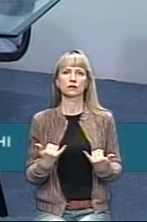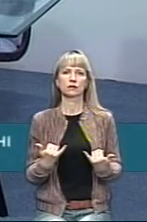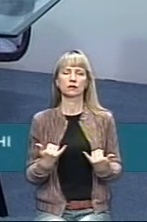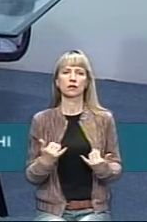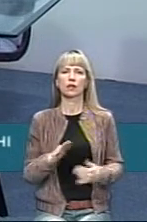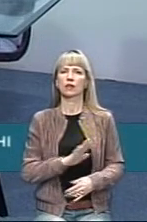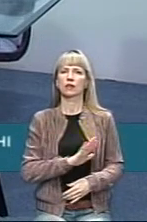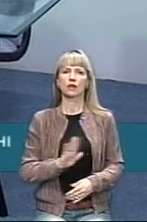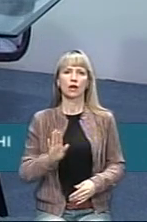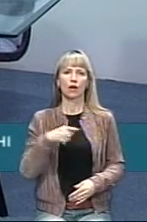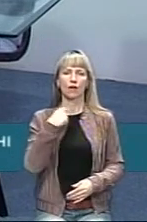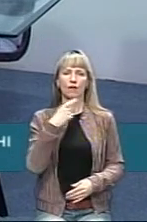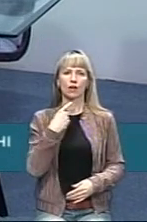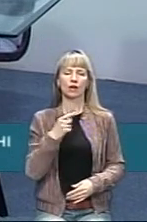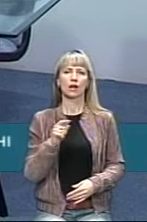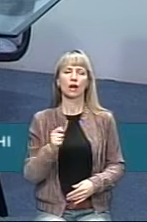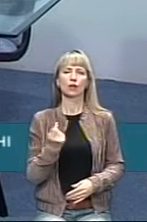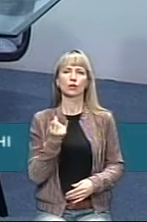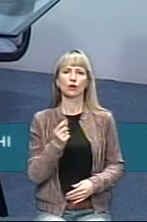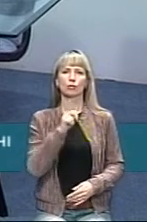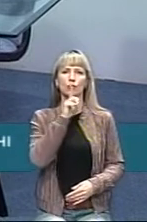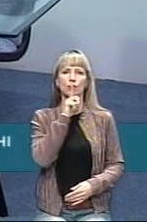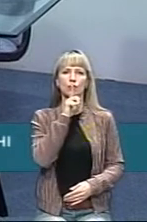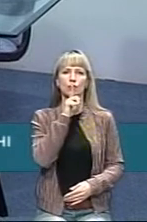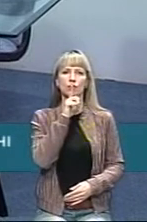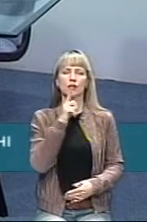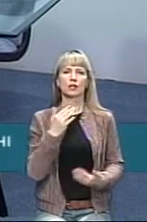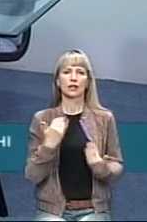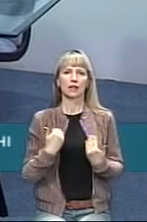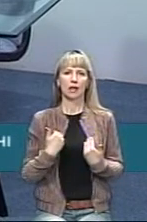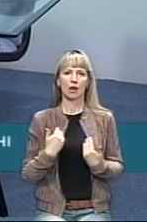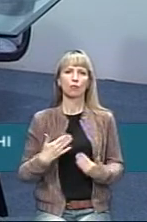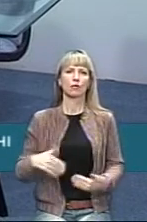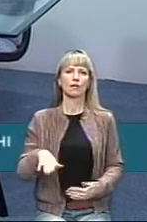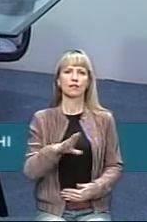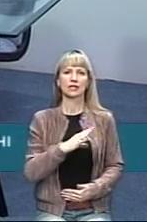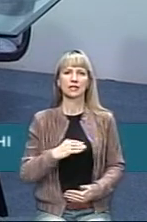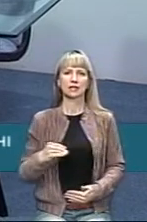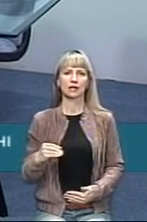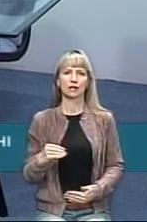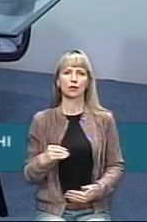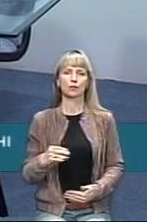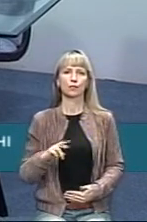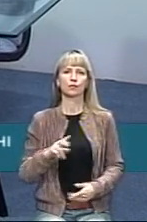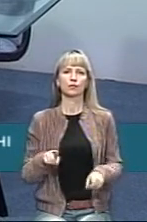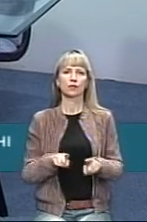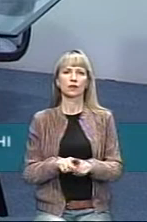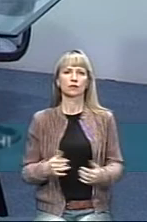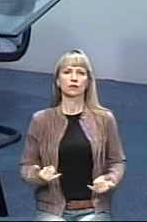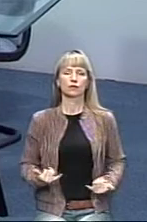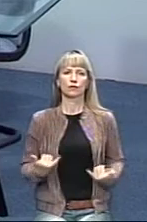не говорити, а трохи помовчати нам всім. І як таке